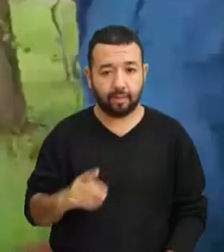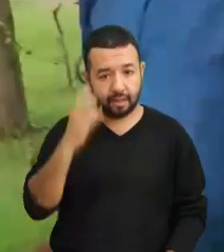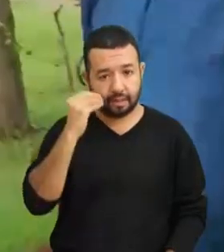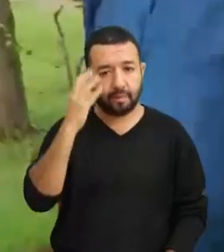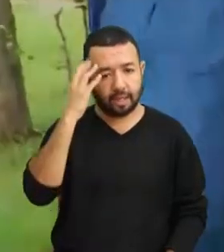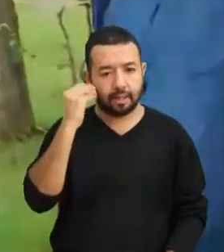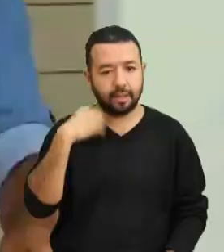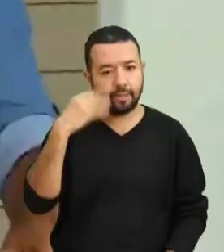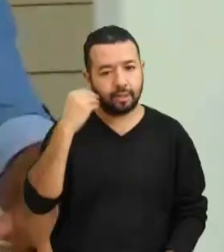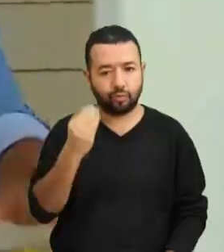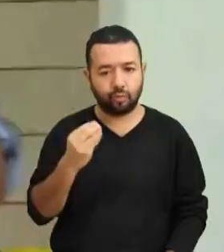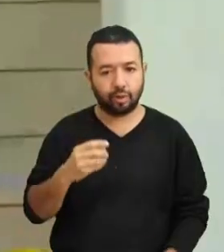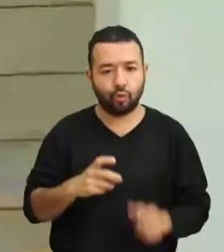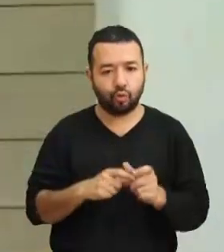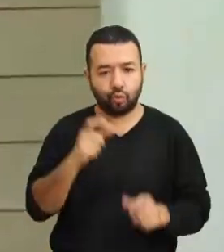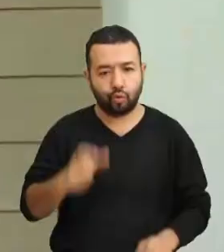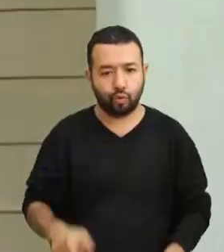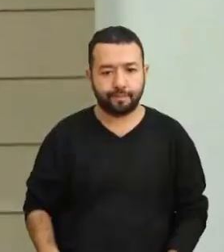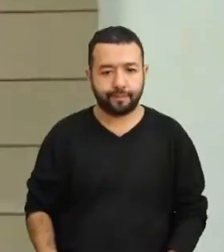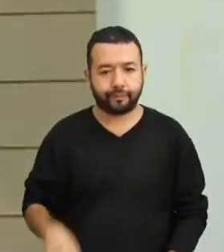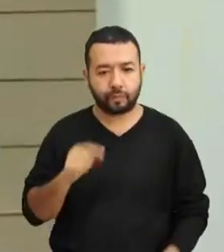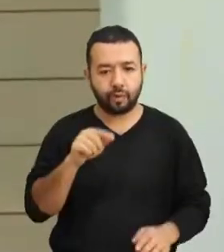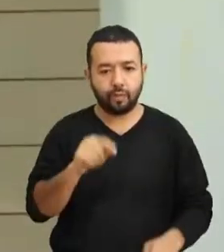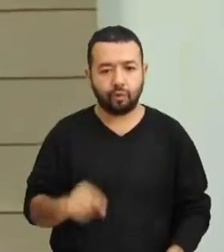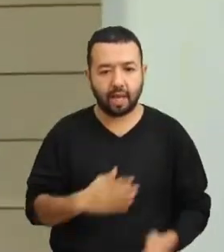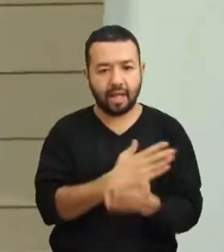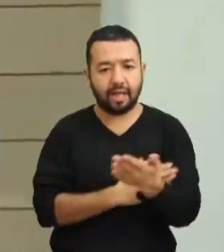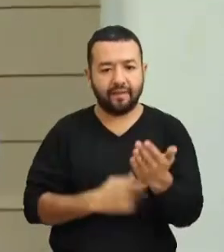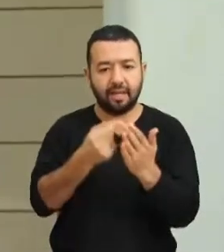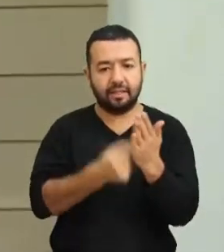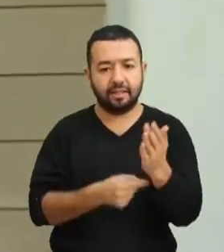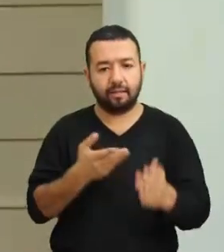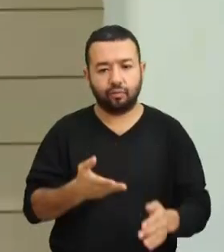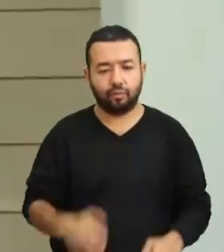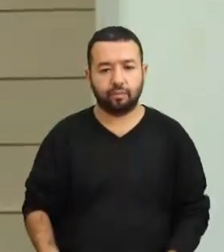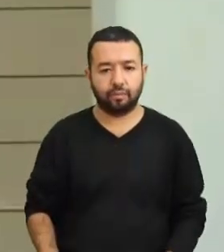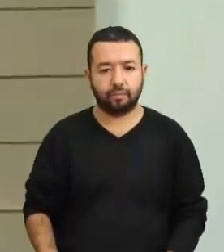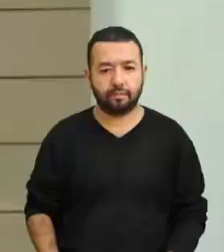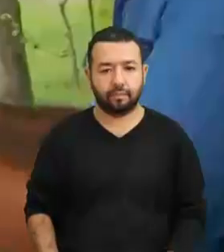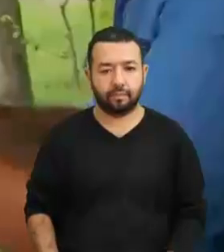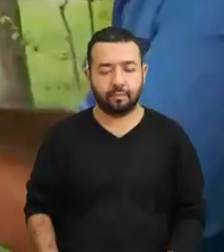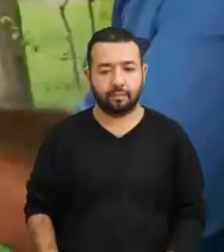anladım efendim. Güzel. Şükrü. Hı. İşte bunlar davetli listesi. Hı. Tamam mı?